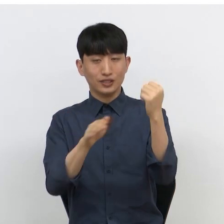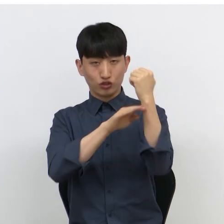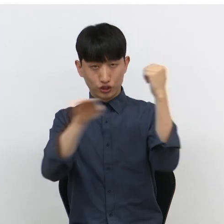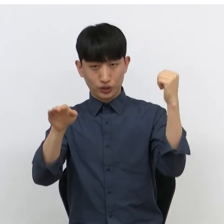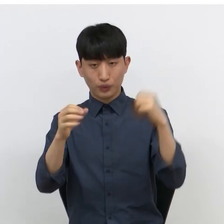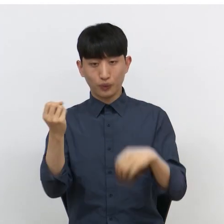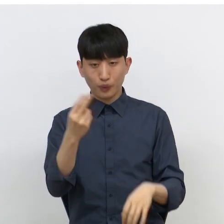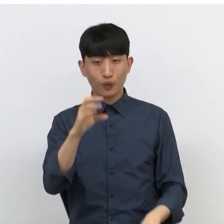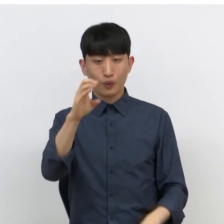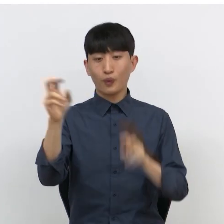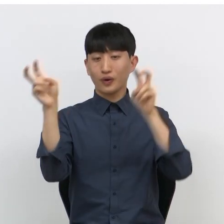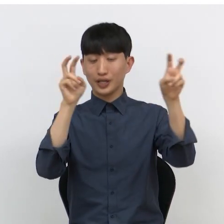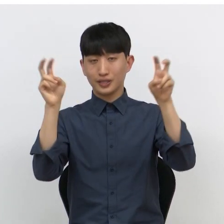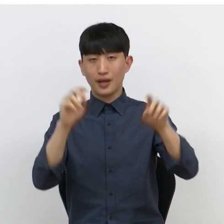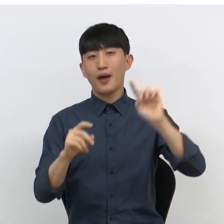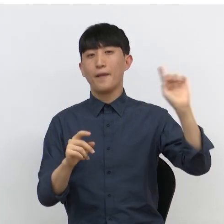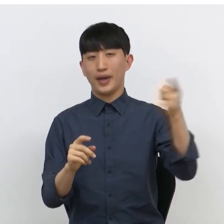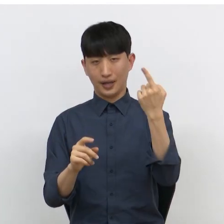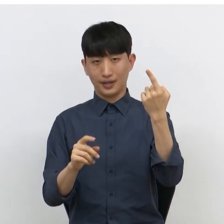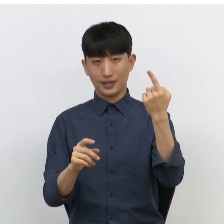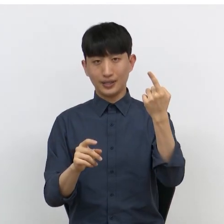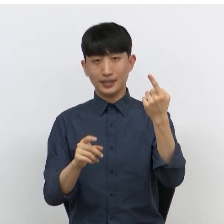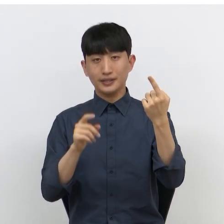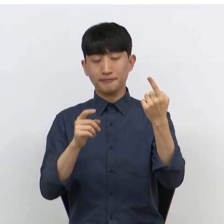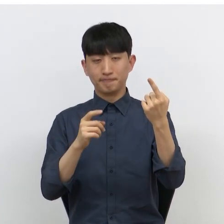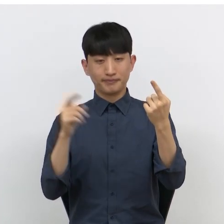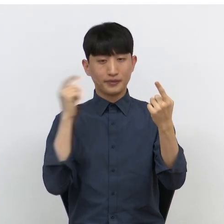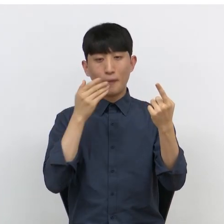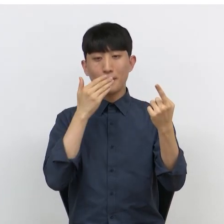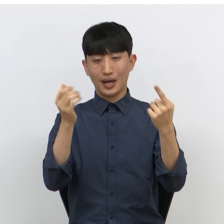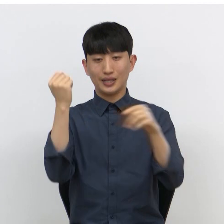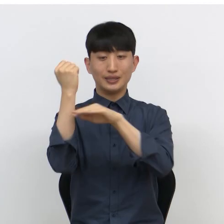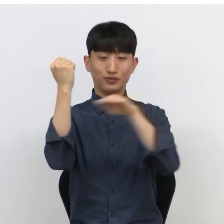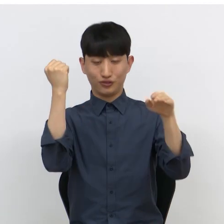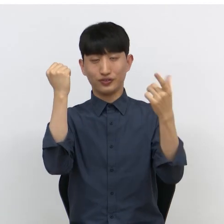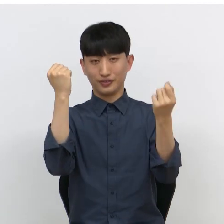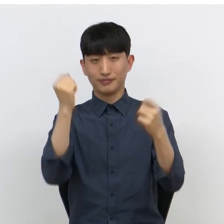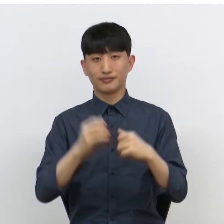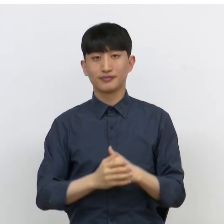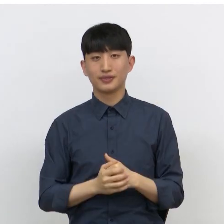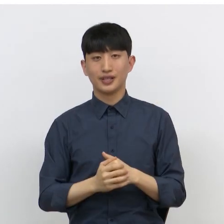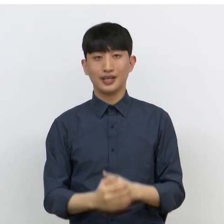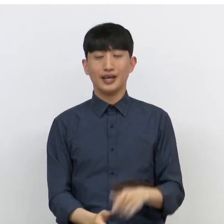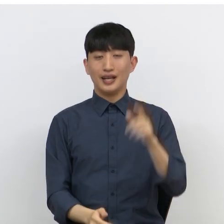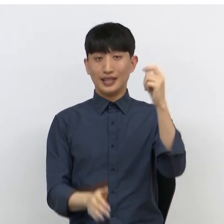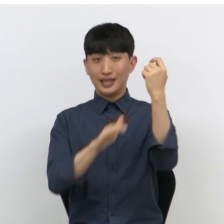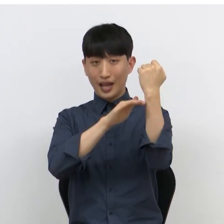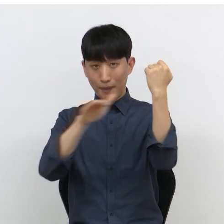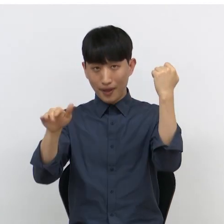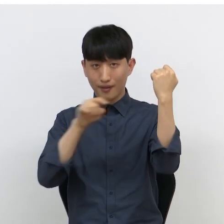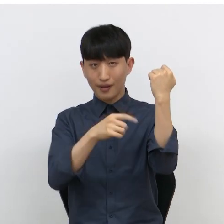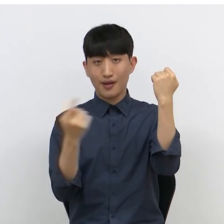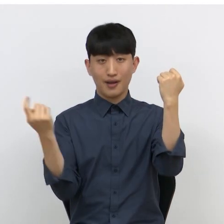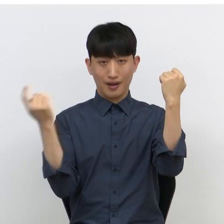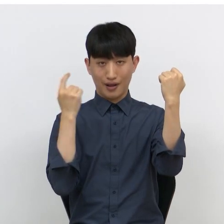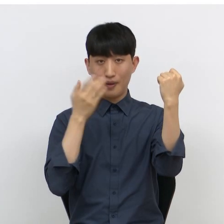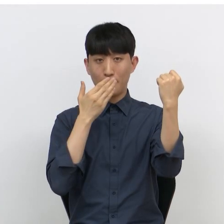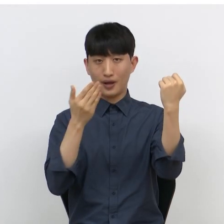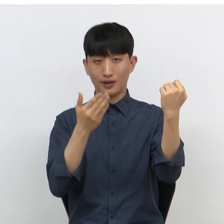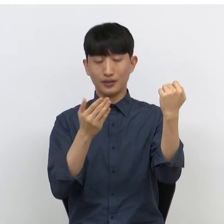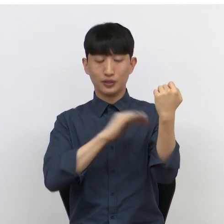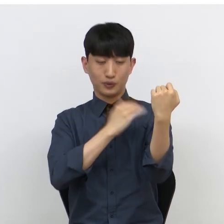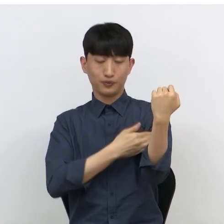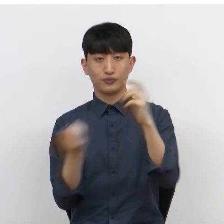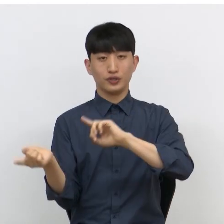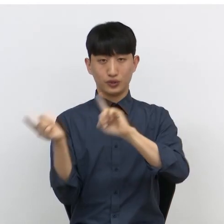코클리어에서는 100%를 탐지하는 최소 자극 수준을 T레벨이라고 하죠. 자, 이 T레벨은 가청력을 복원해주고 또한